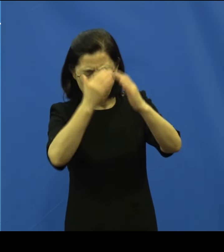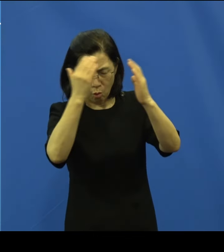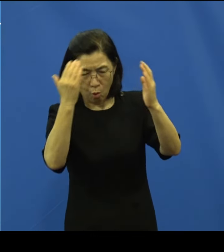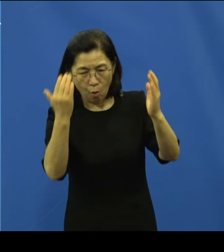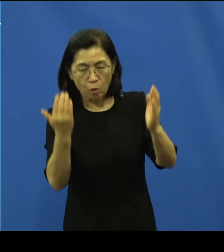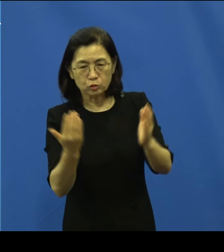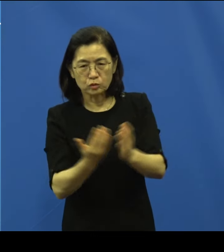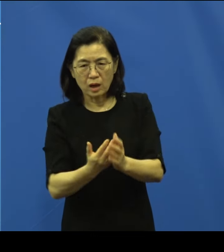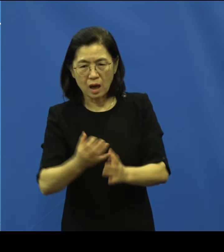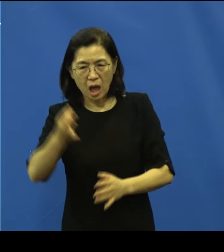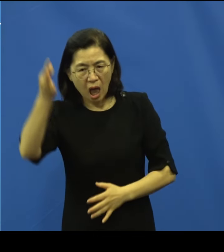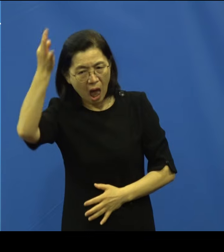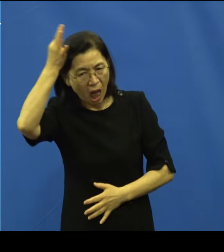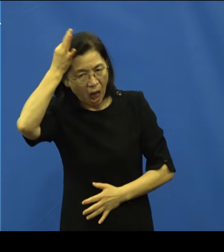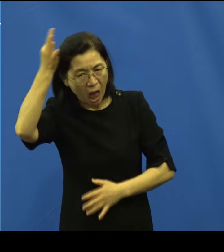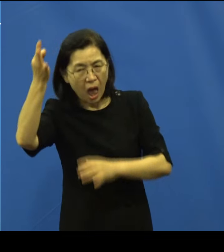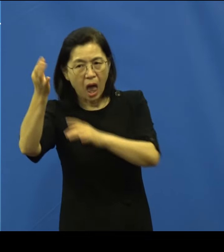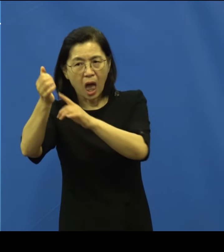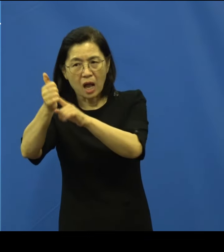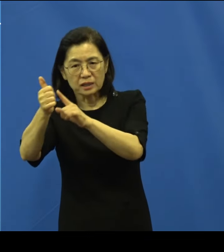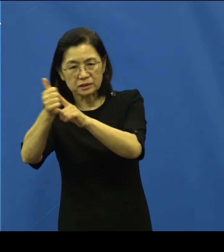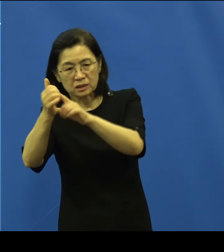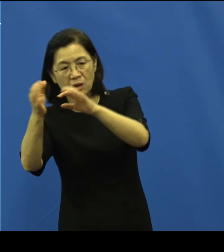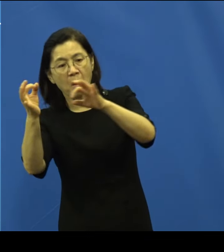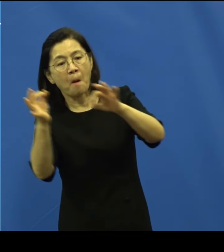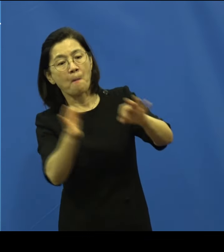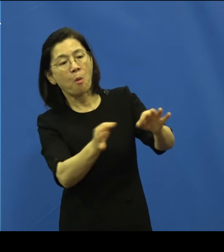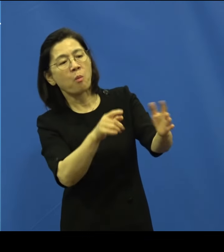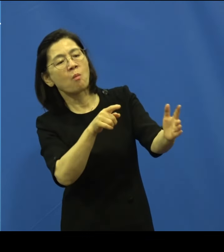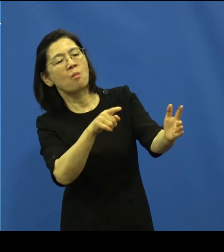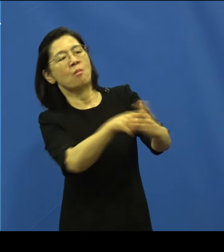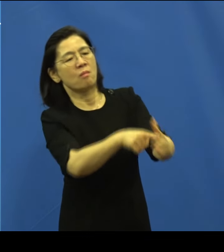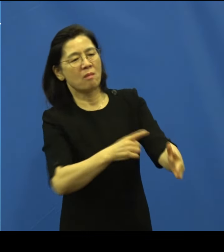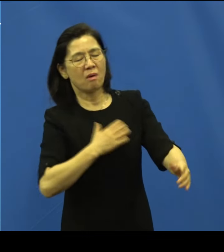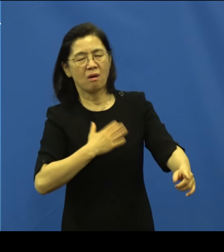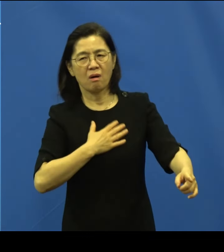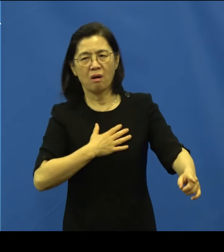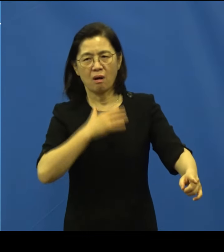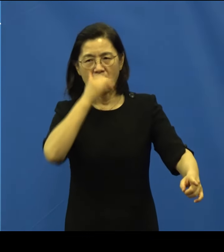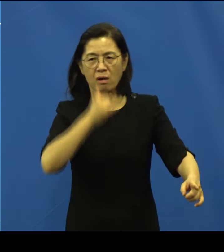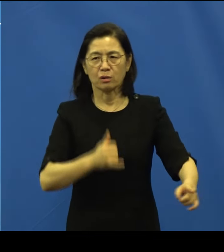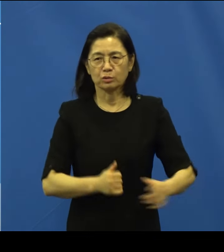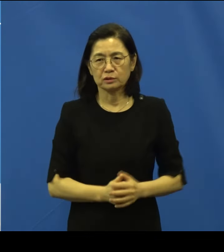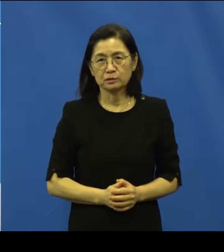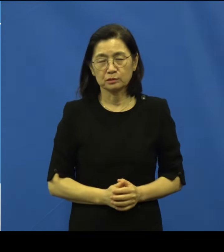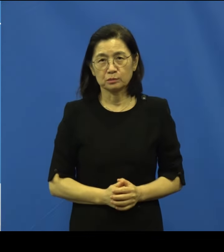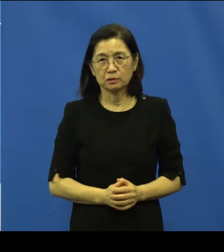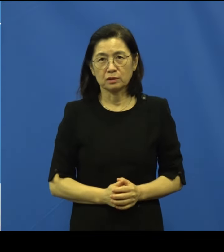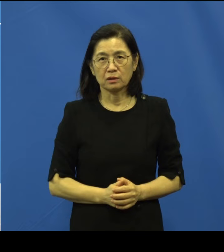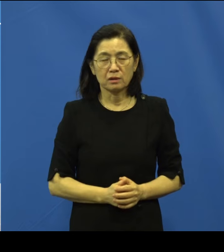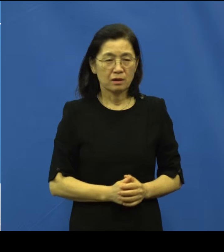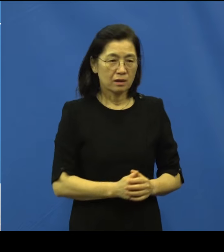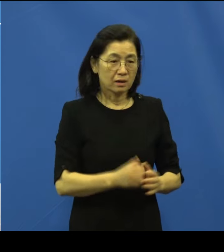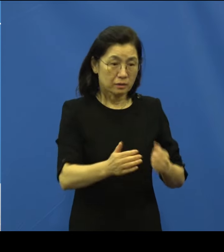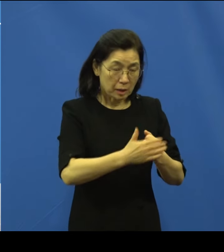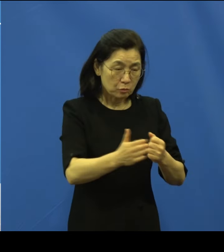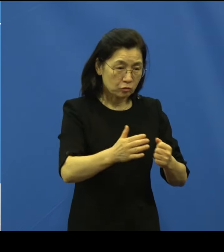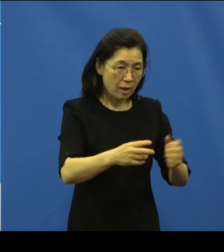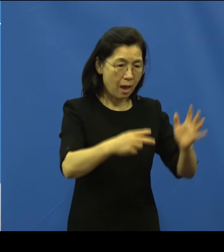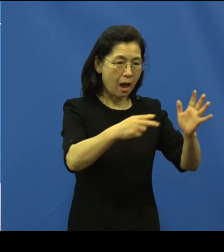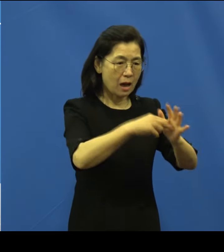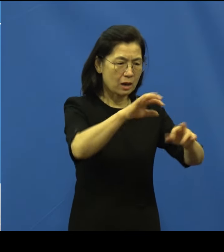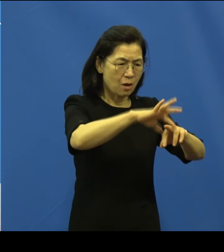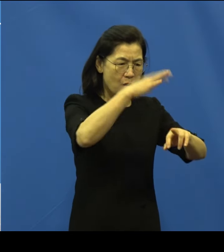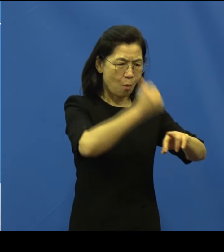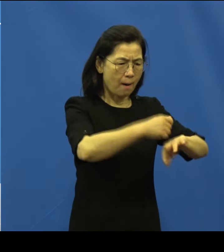들여다보고 있는 거죠. 이 아람 왕 입장에서 기가 막혔는데 11절에 이렇게 나왔죠. 이러므로 아람 왕의 마음이 불안하여 그